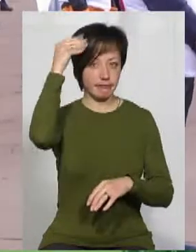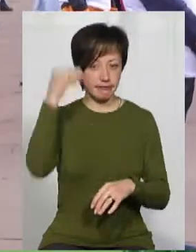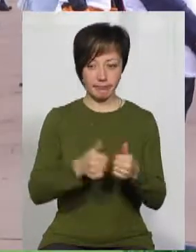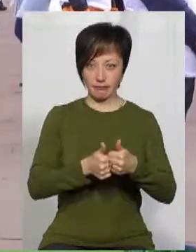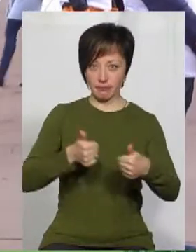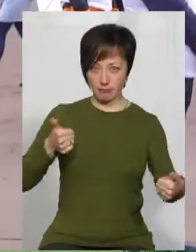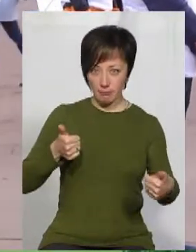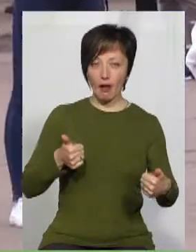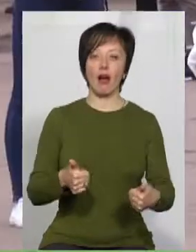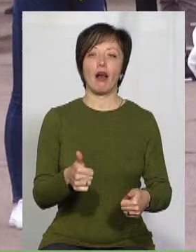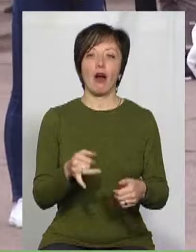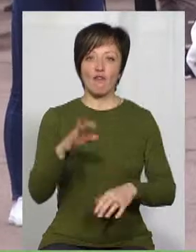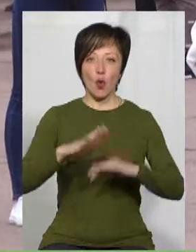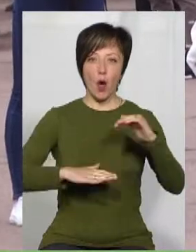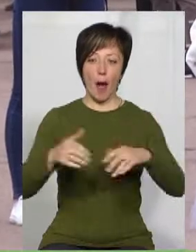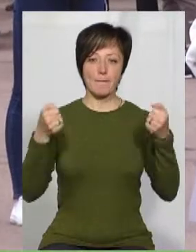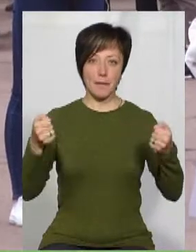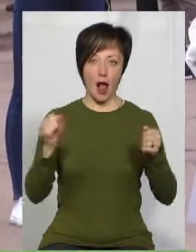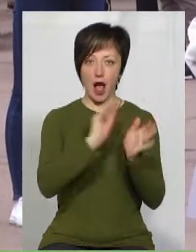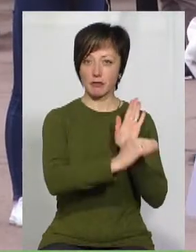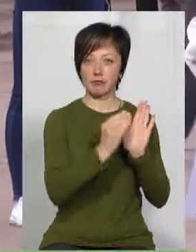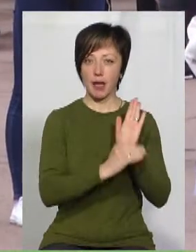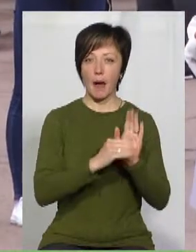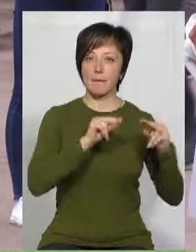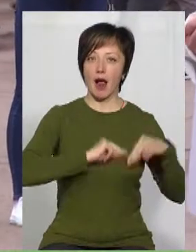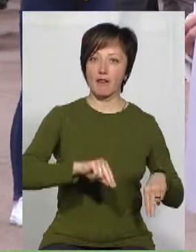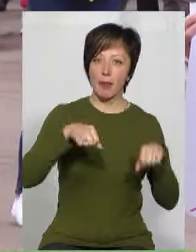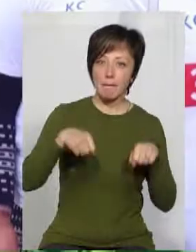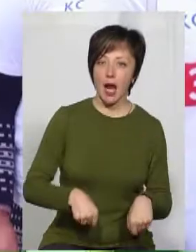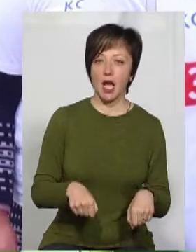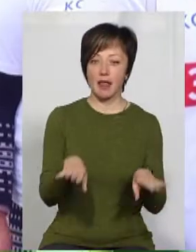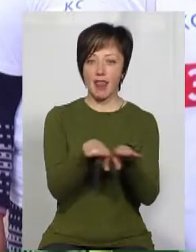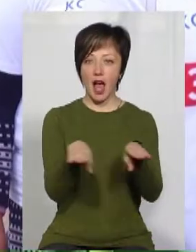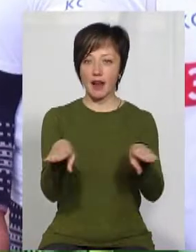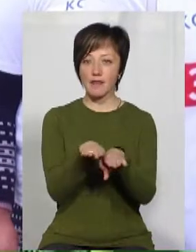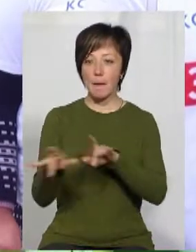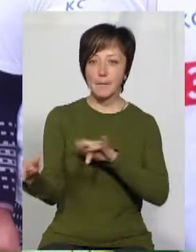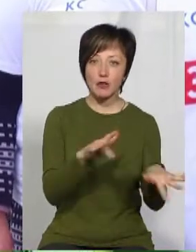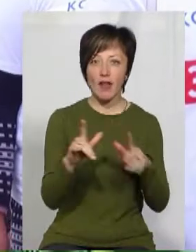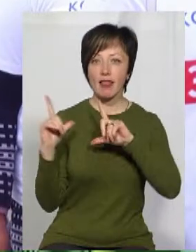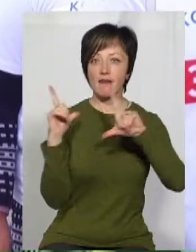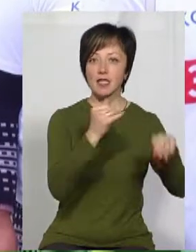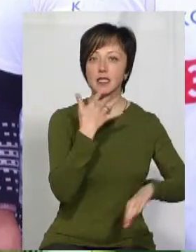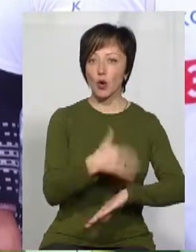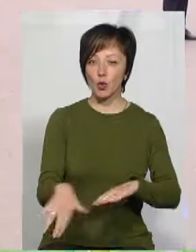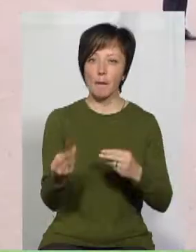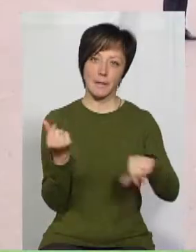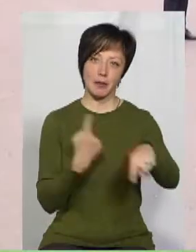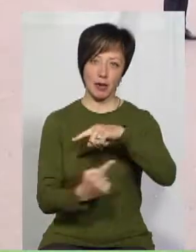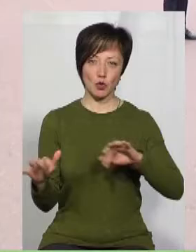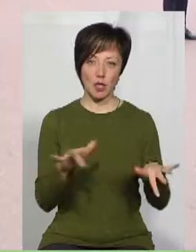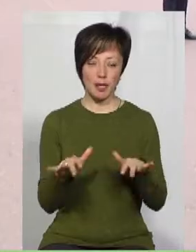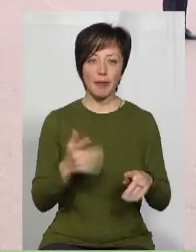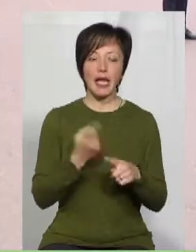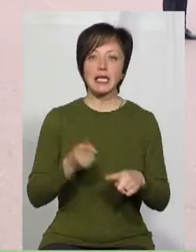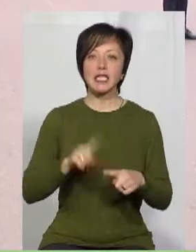соціальної дистанції. Вони тримають у руках плакати з написами «Право на працю», «Право на вільне пересування», «Право на виїзд за кордон», «Право на підприємницьку діяльність». Саме